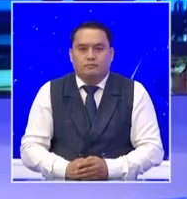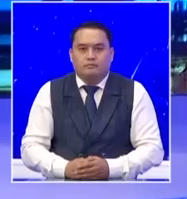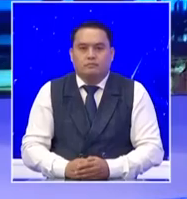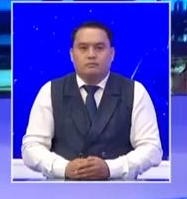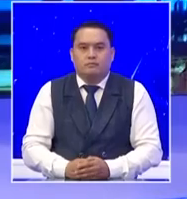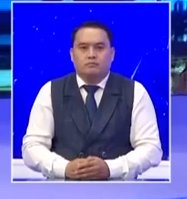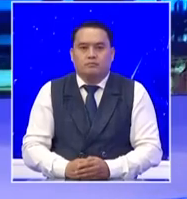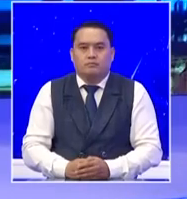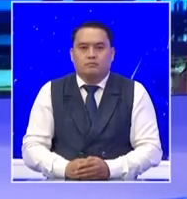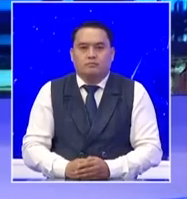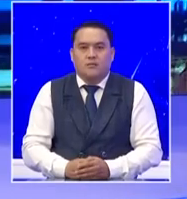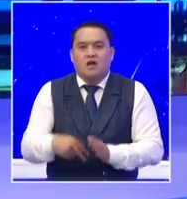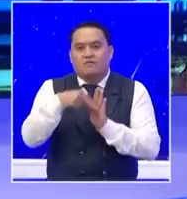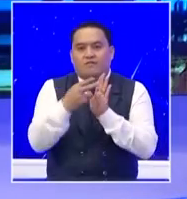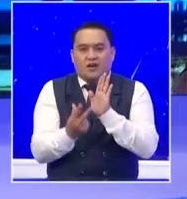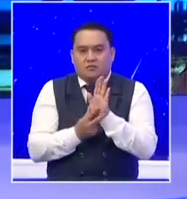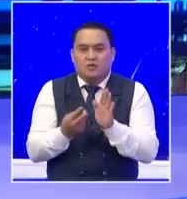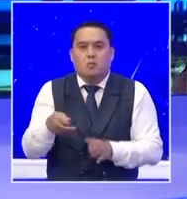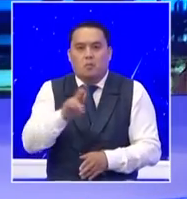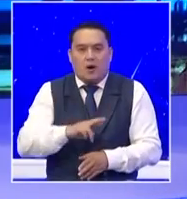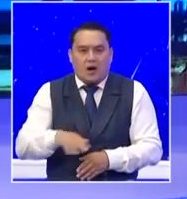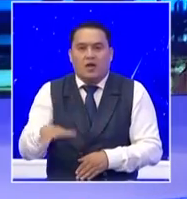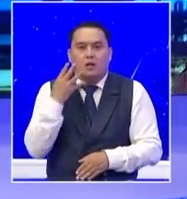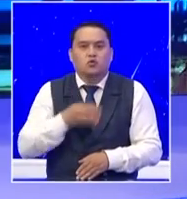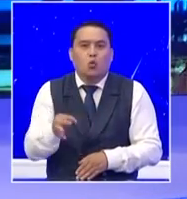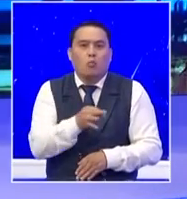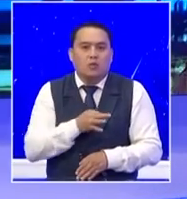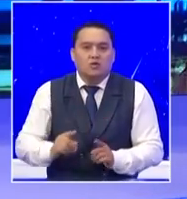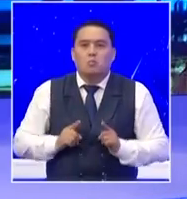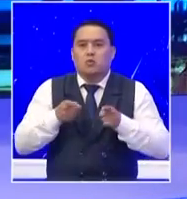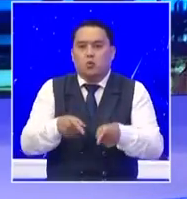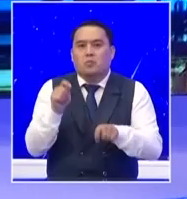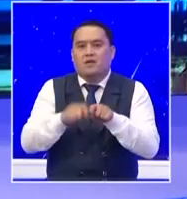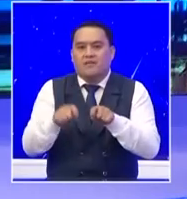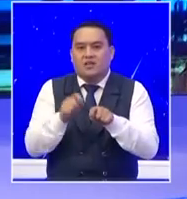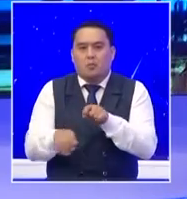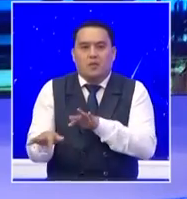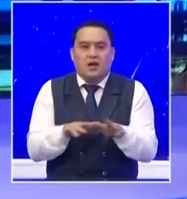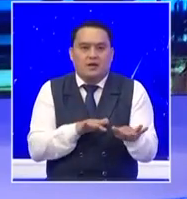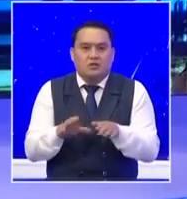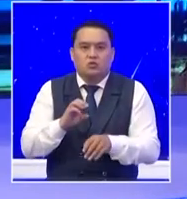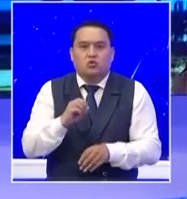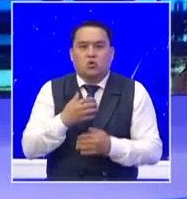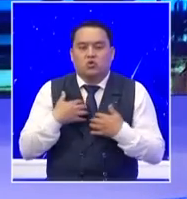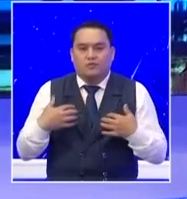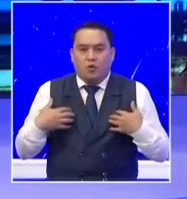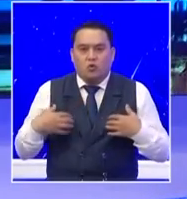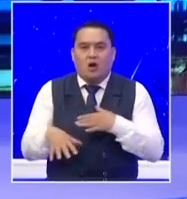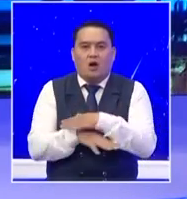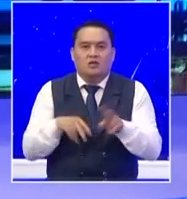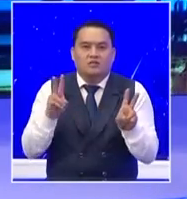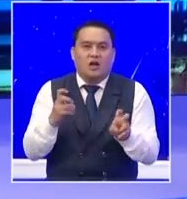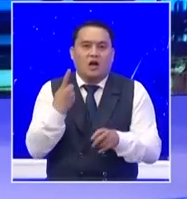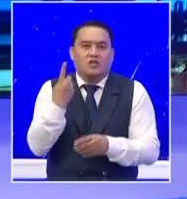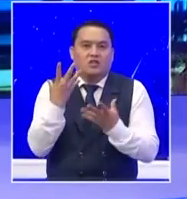Информация о правоохранительных органов. С 18 мая на территории края ЖТСУ полицейские приступили к проведению оперативного мероприятия «Скотократ». Только за один